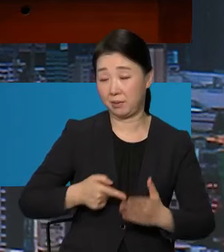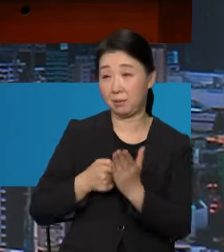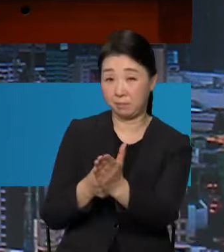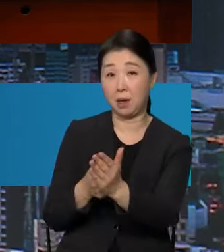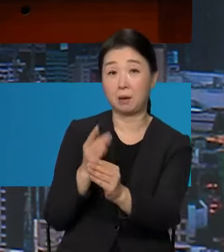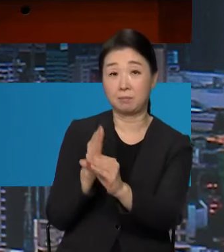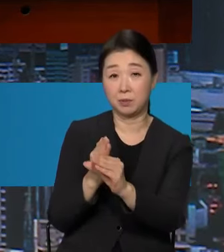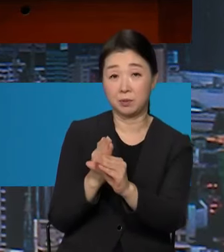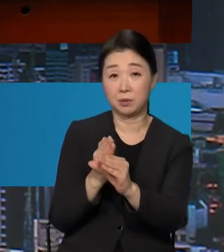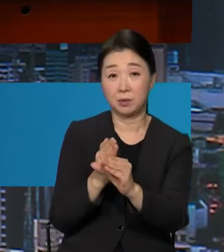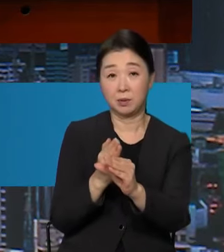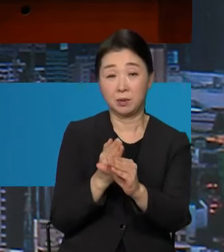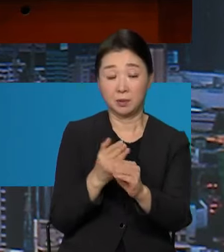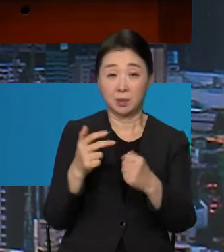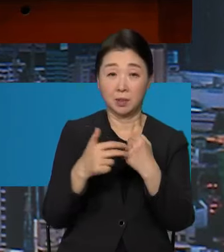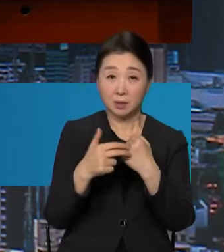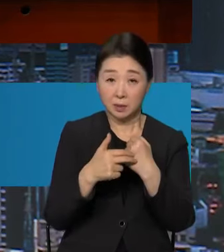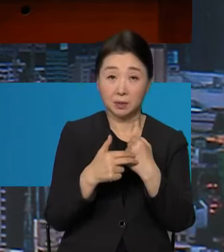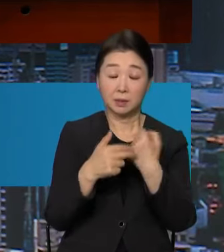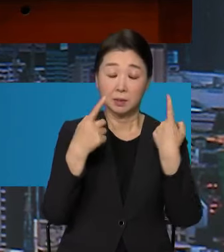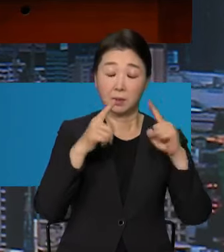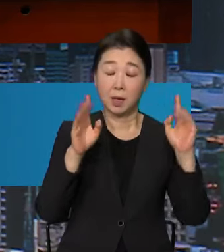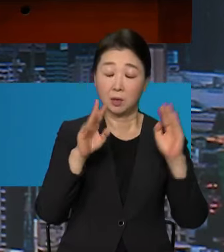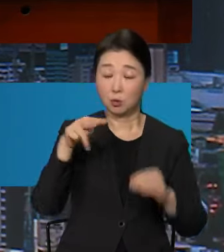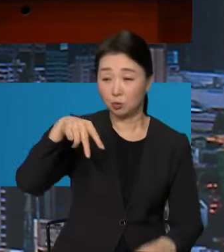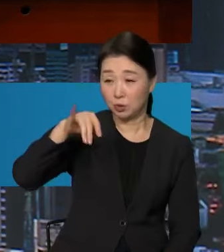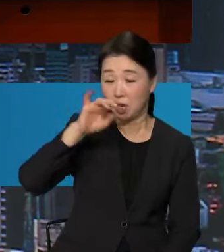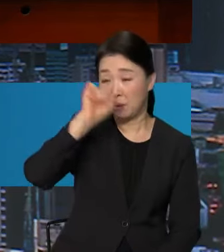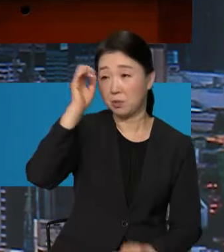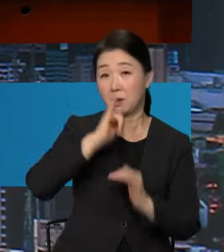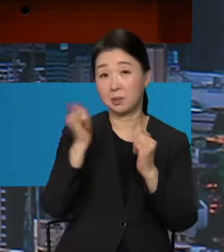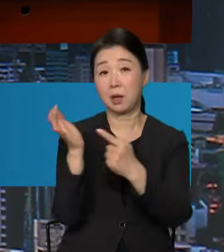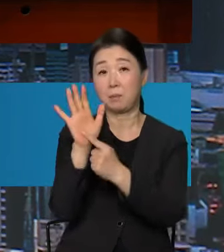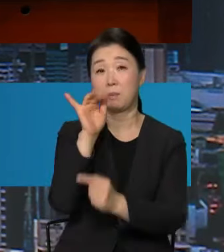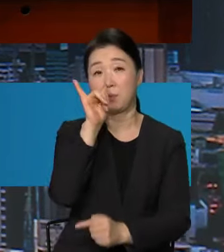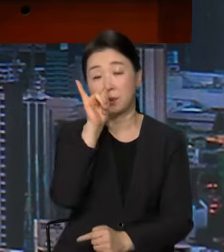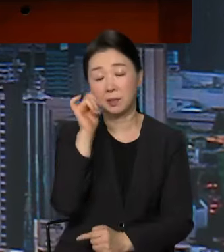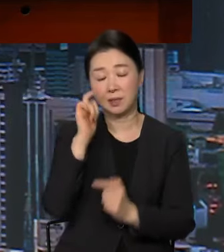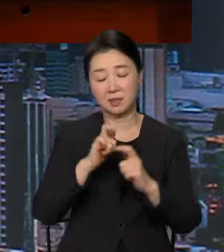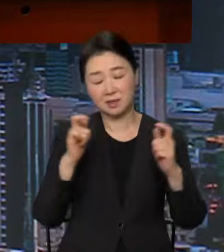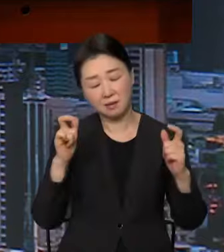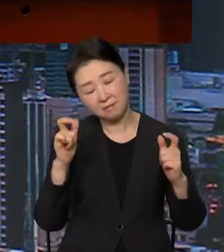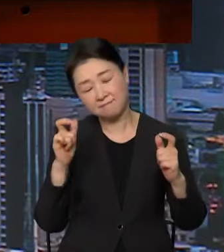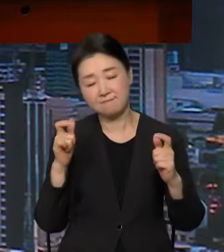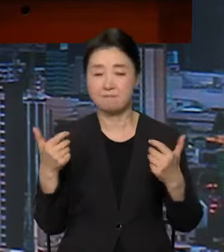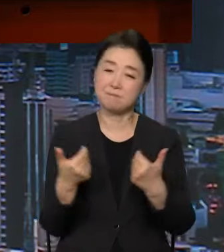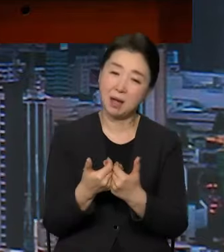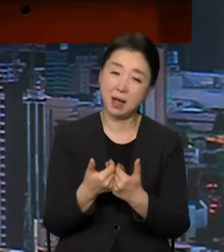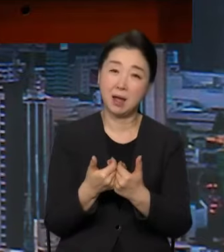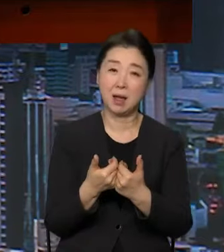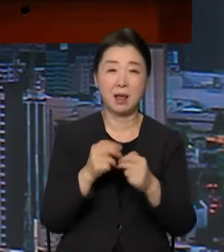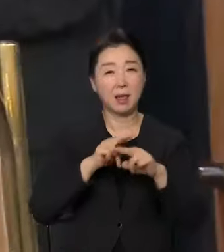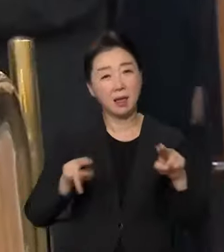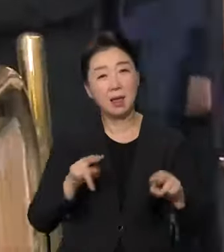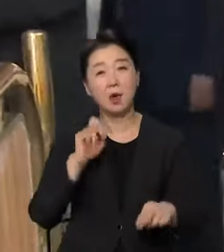의대 수시 합격자 발표를 곧 앞두고 있어서 의대 증원을 뒤집기는 어려워 보입니다. 이희령 기자입니다.